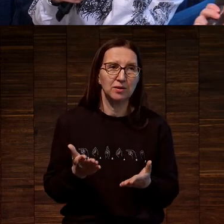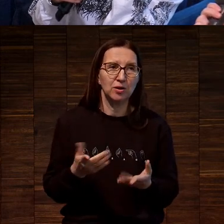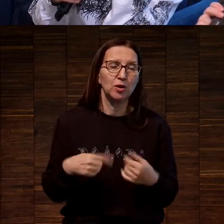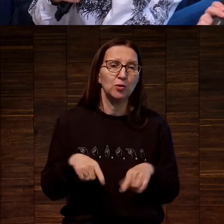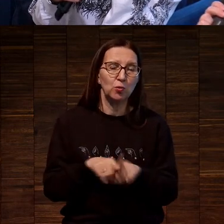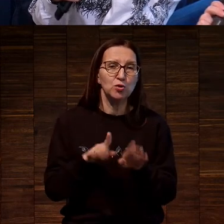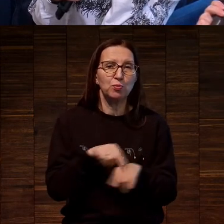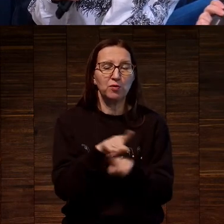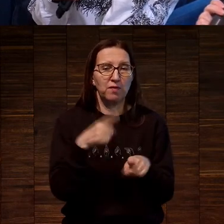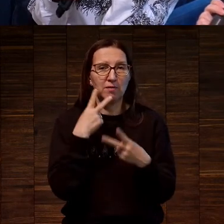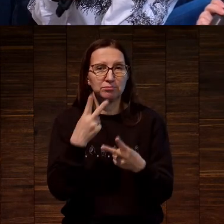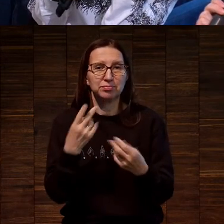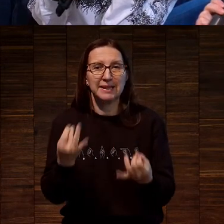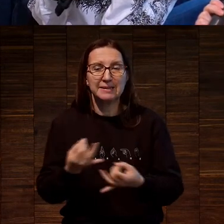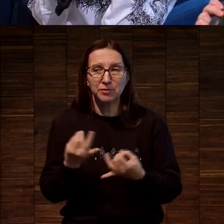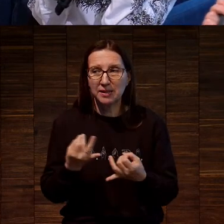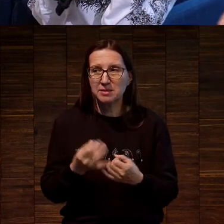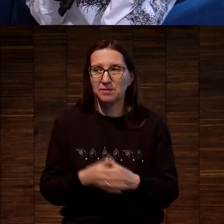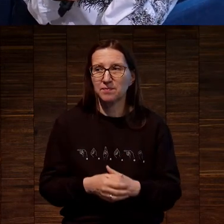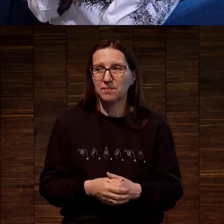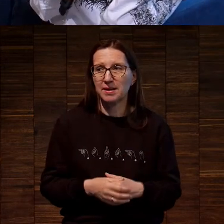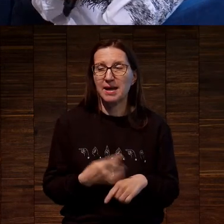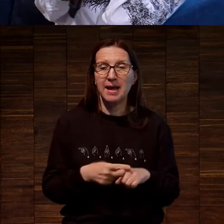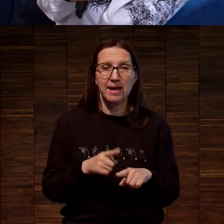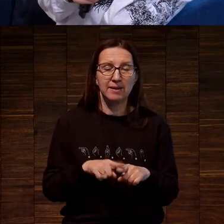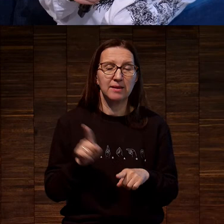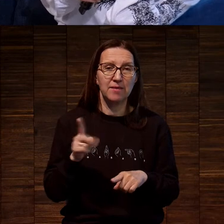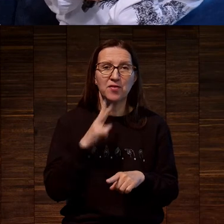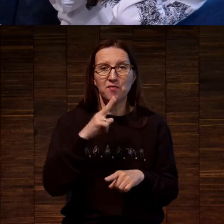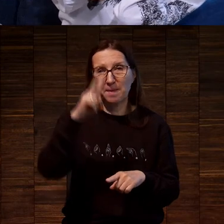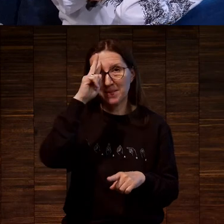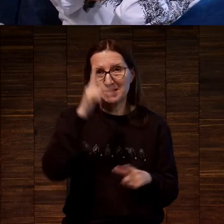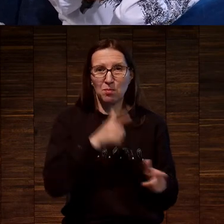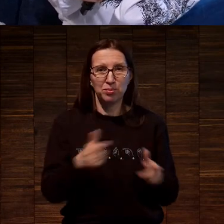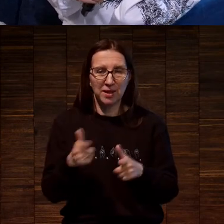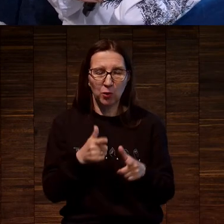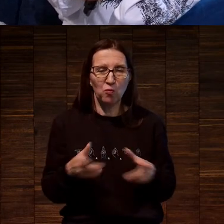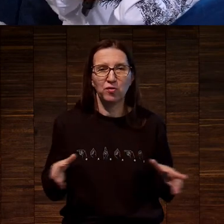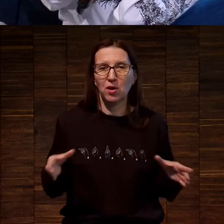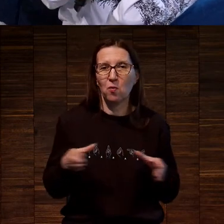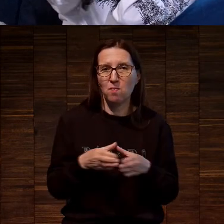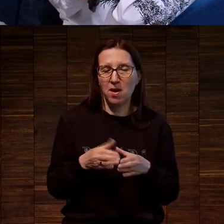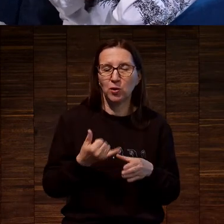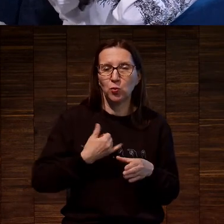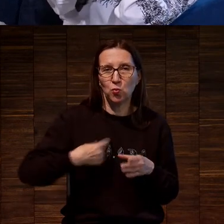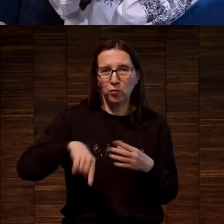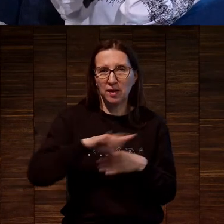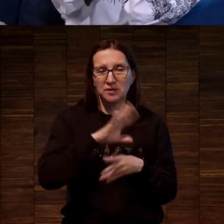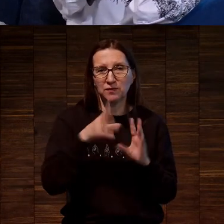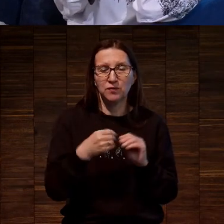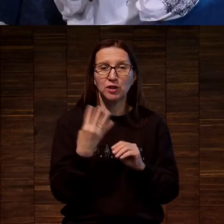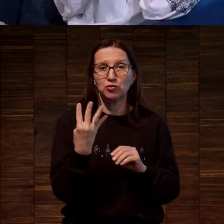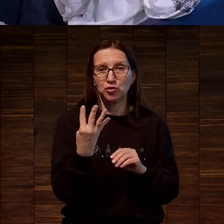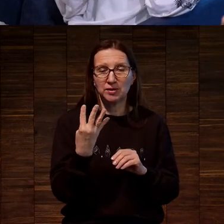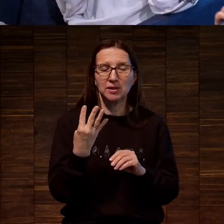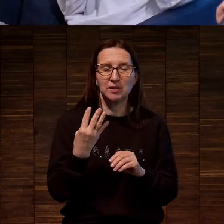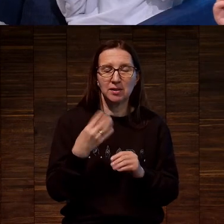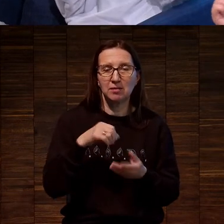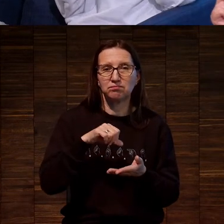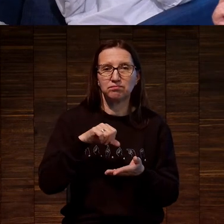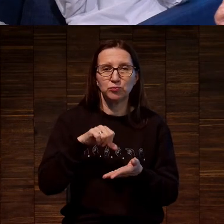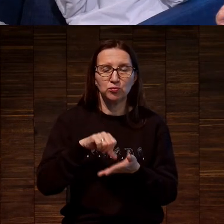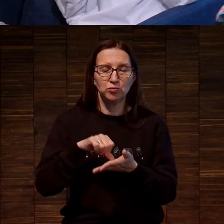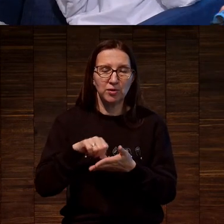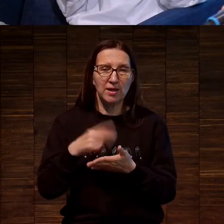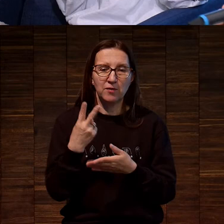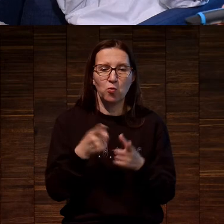тоже будут вам любопытны. То есть это 2 месяца подготовки. Команда у нас состоит из 4 стажеров,